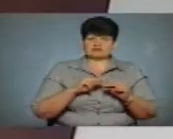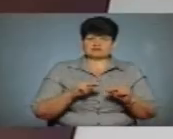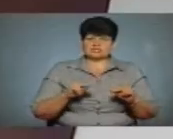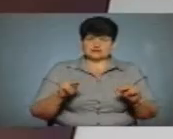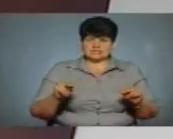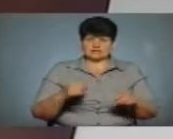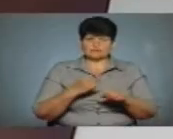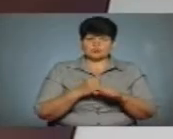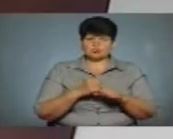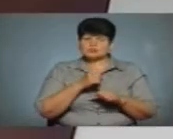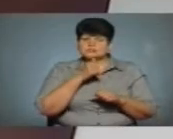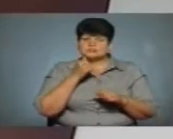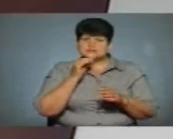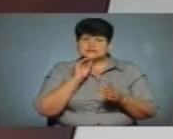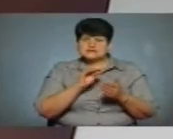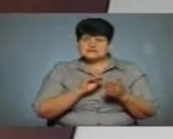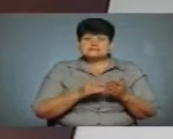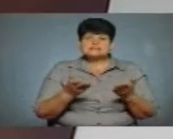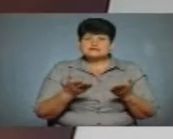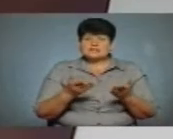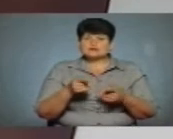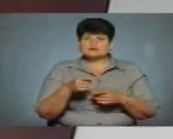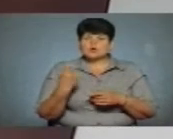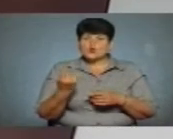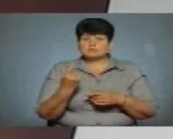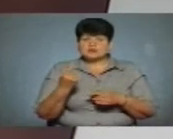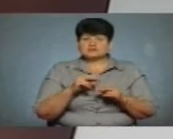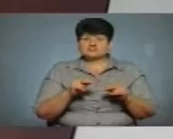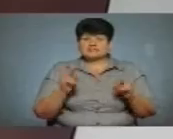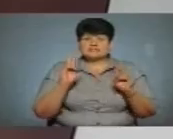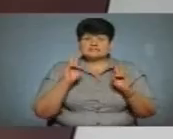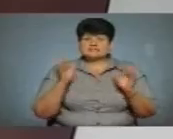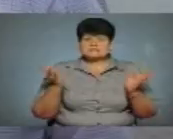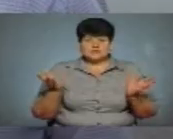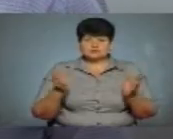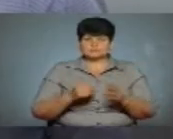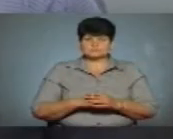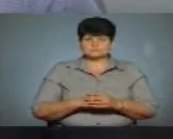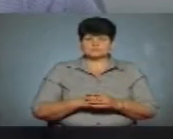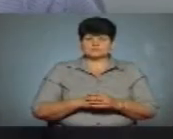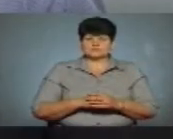словами, роботи зашифровані, тому з яких вони областей вчителі не знають. Це